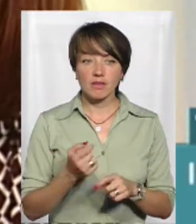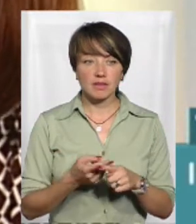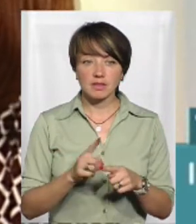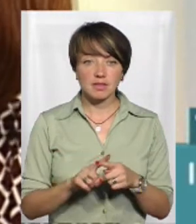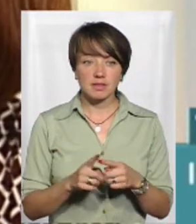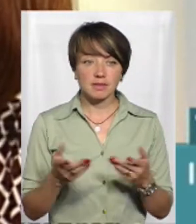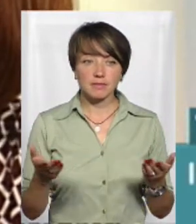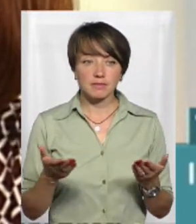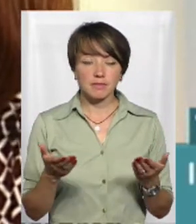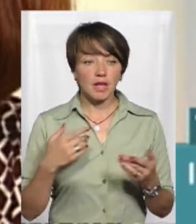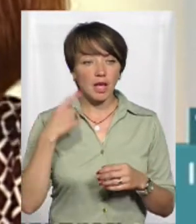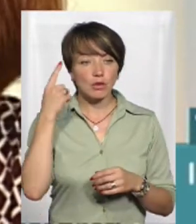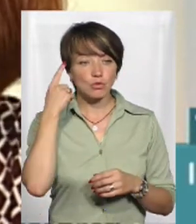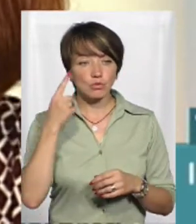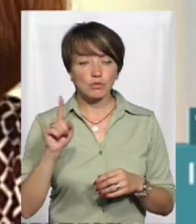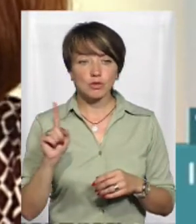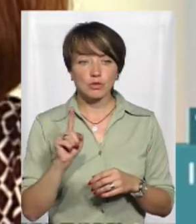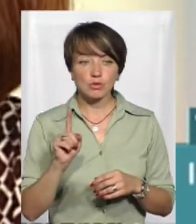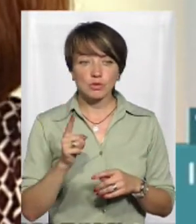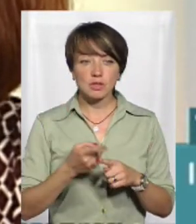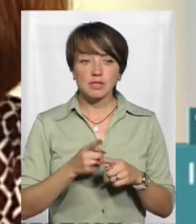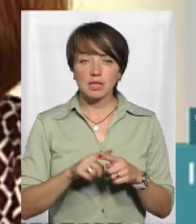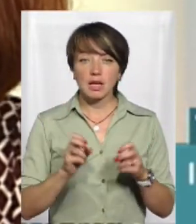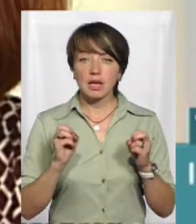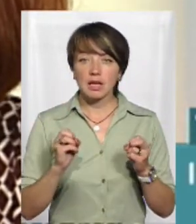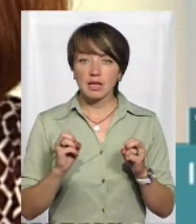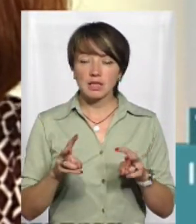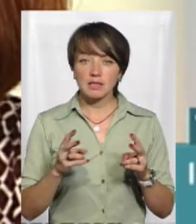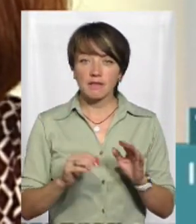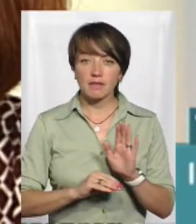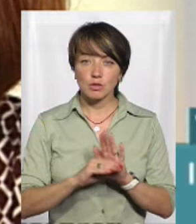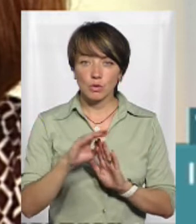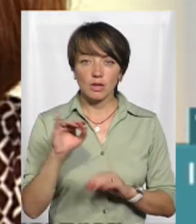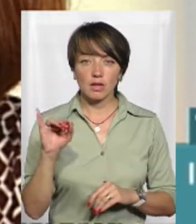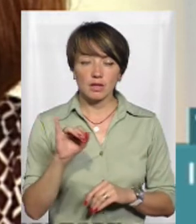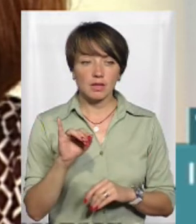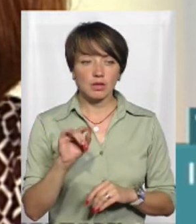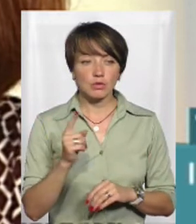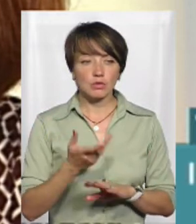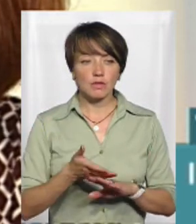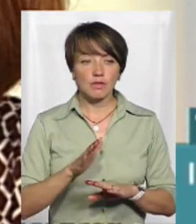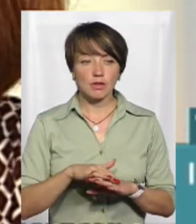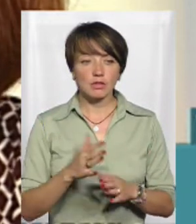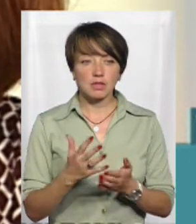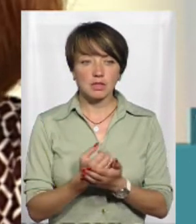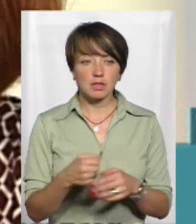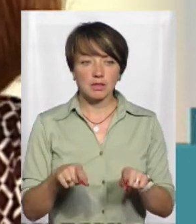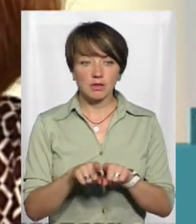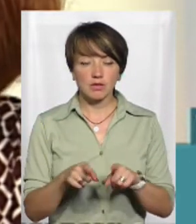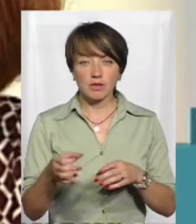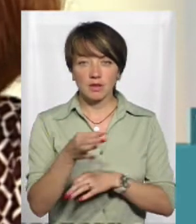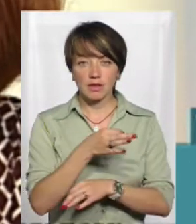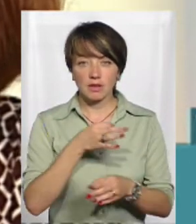компанії. Я думаю, що тут ризик досить високий, ризиковий ступінь, і дуже важко знайти страхову компанію, яка візьме